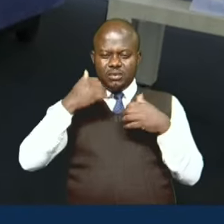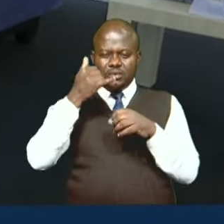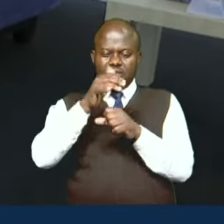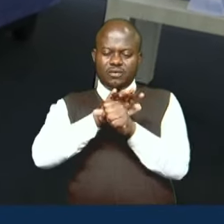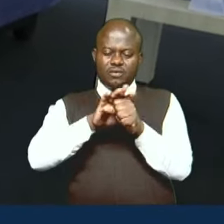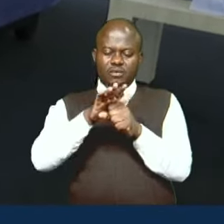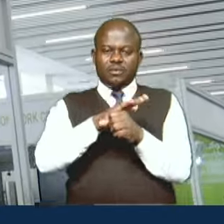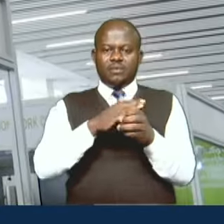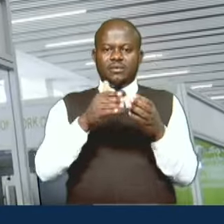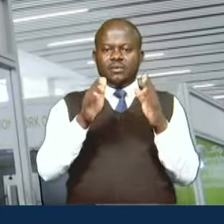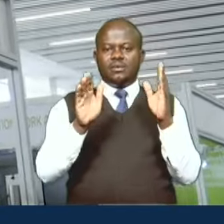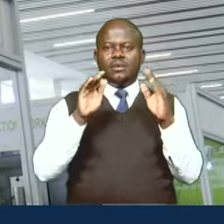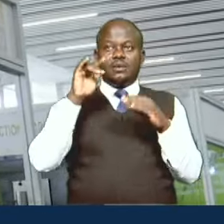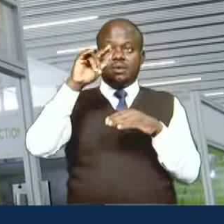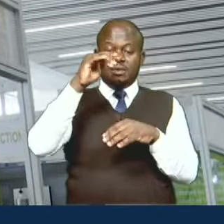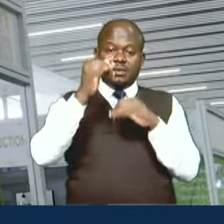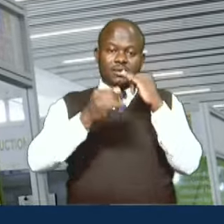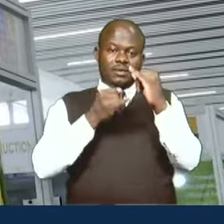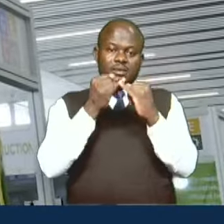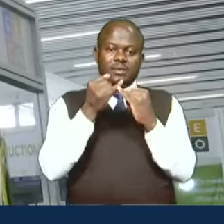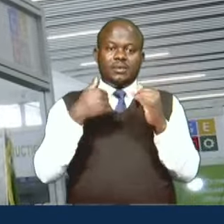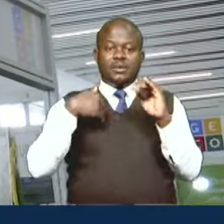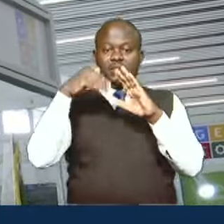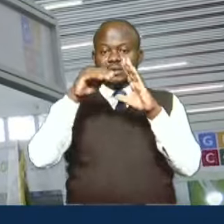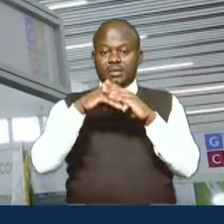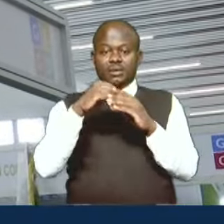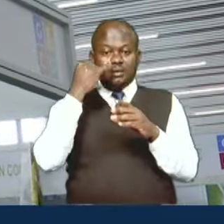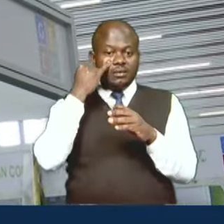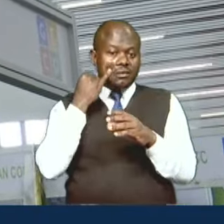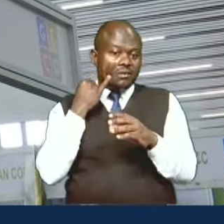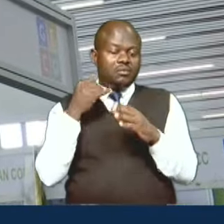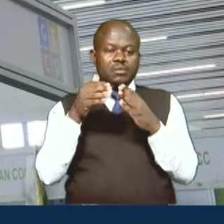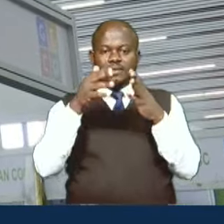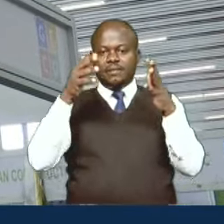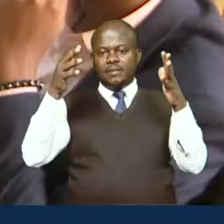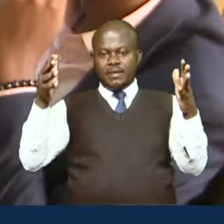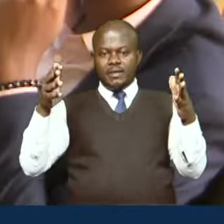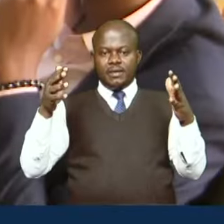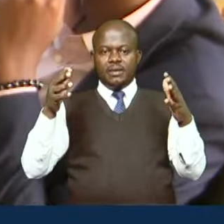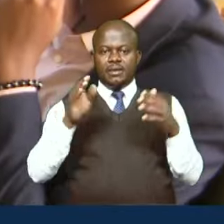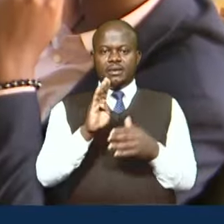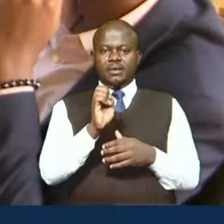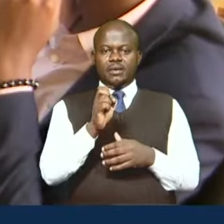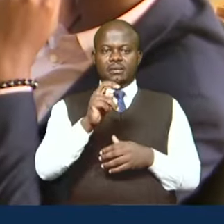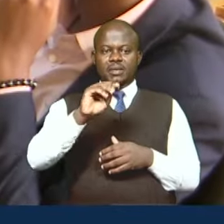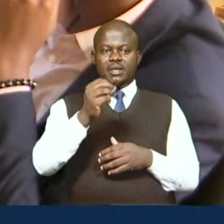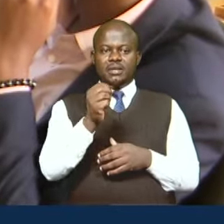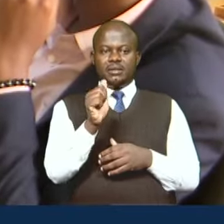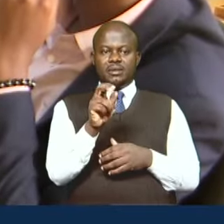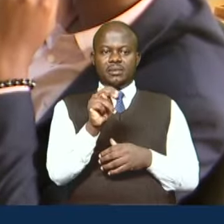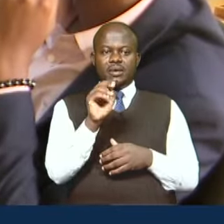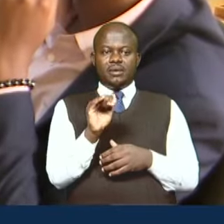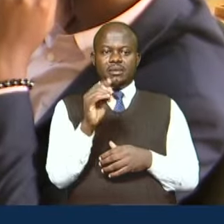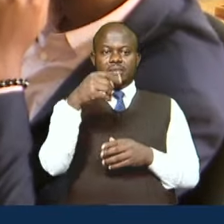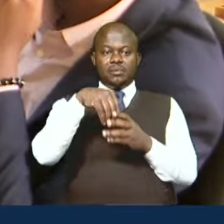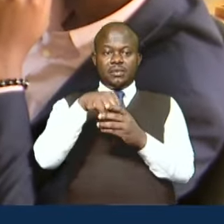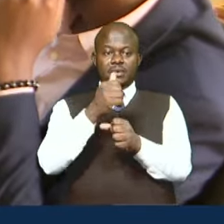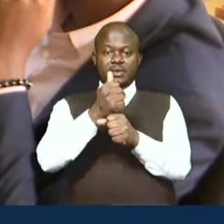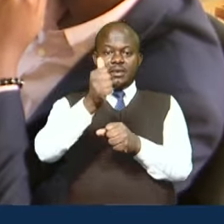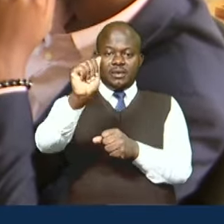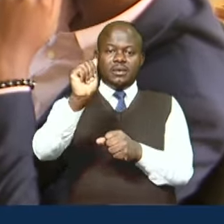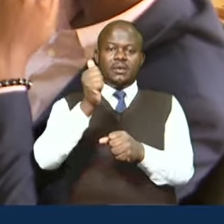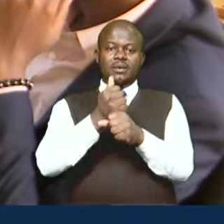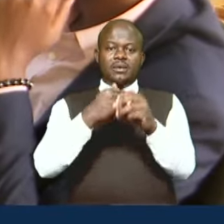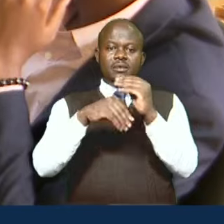ishoramari mpuzamahanga, ibigira n'uruhare rukomeye mu kwagura imipaka abacuruzi barwo. Benjamin Gasamagera ni umwe mu bikorera bakorera